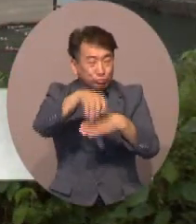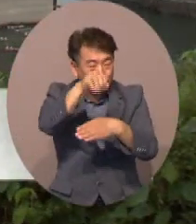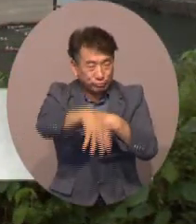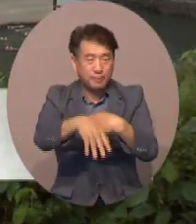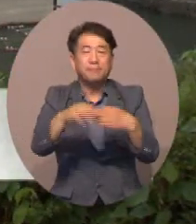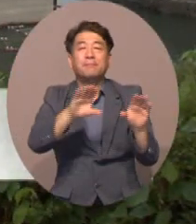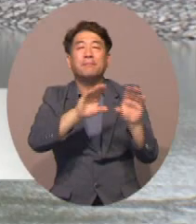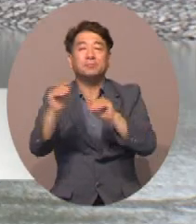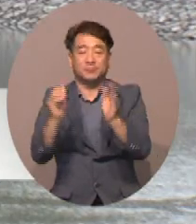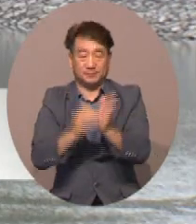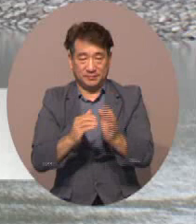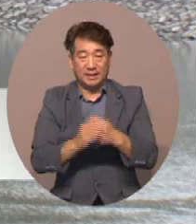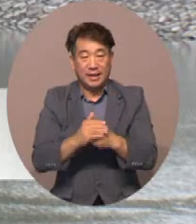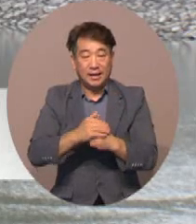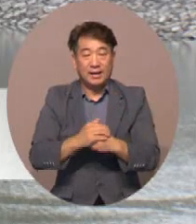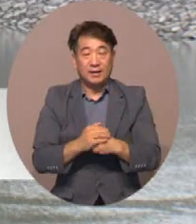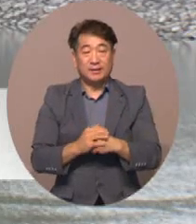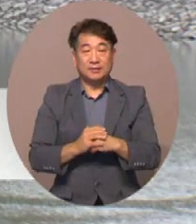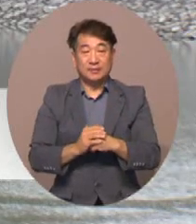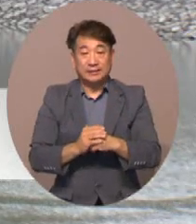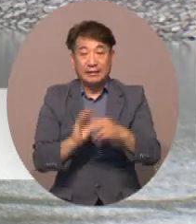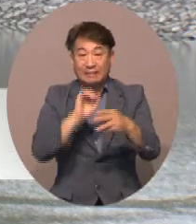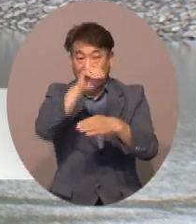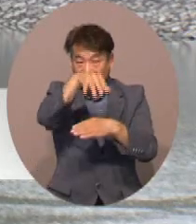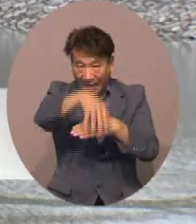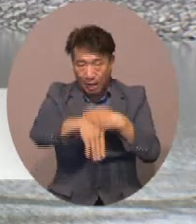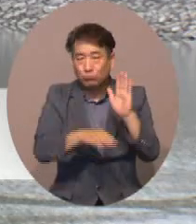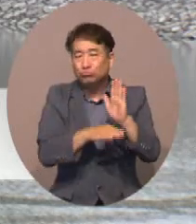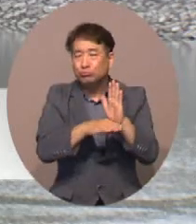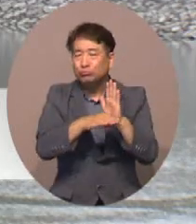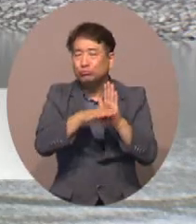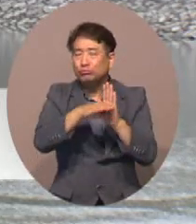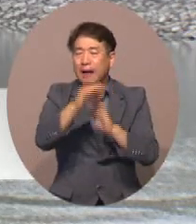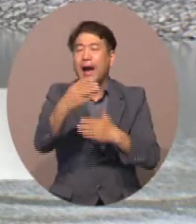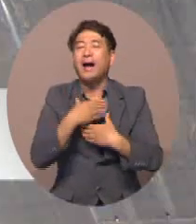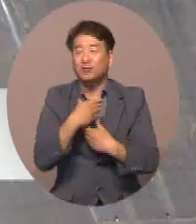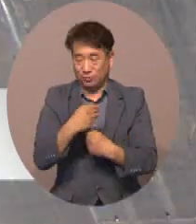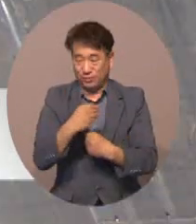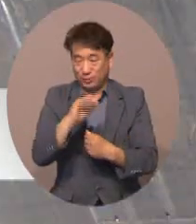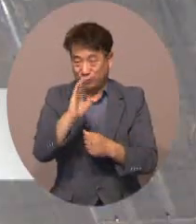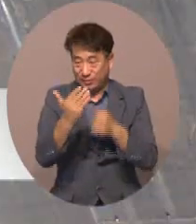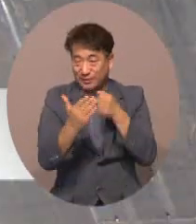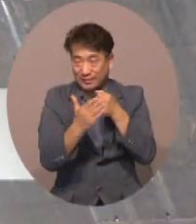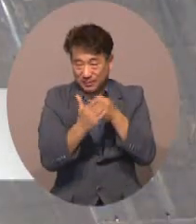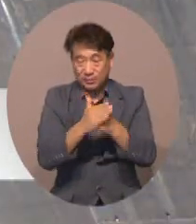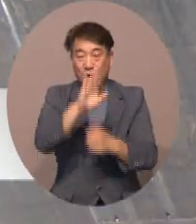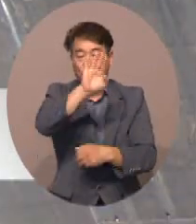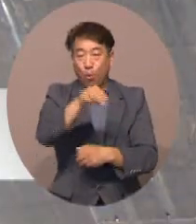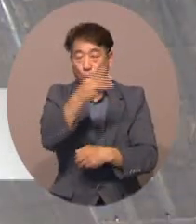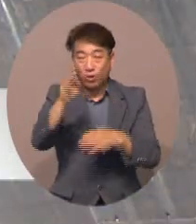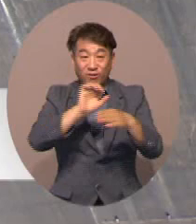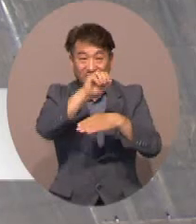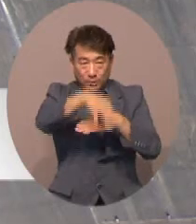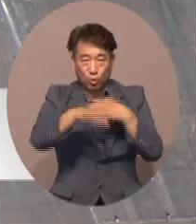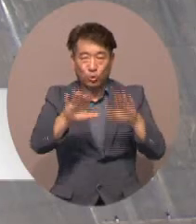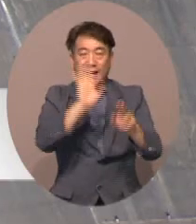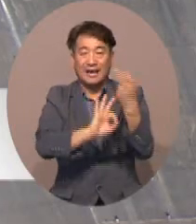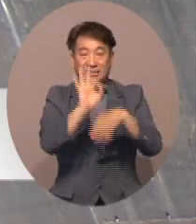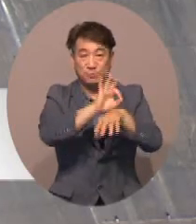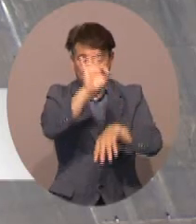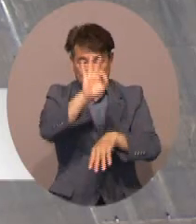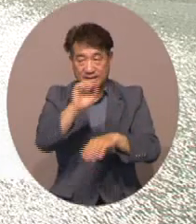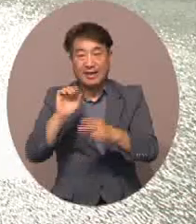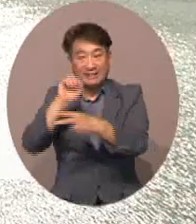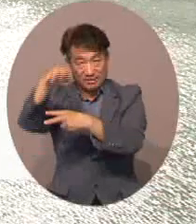종료했습니다 한국 수장 공사는 댐 수위가 안정권에 들어서면서 보령댐은 오늘 오전 10시에 대청 대은